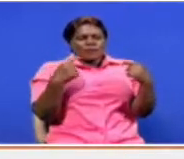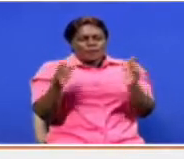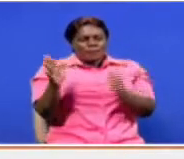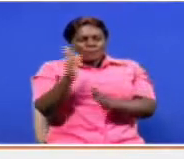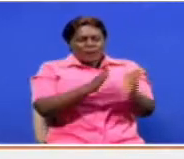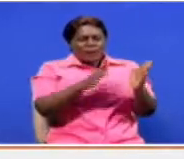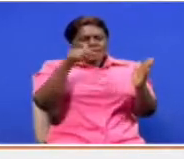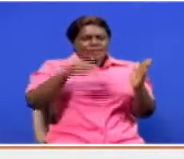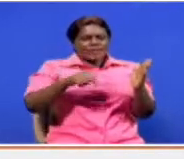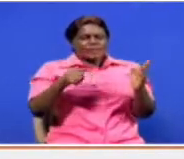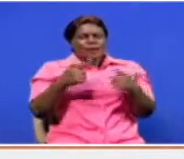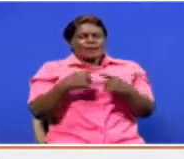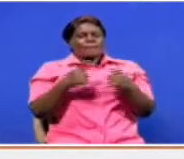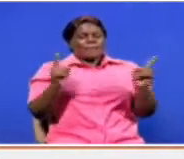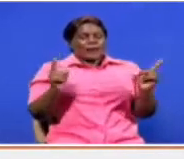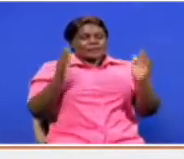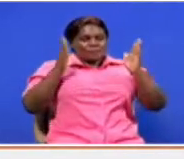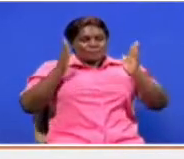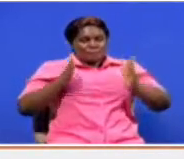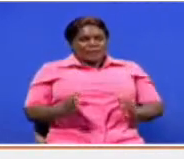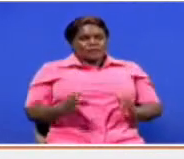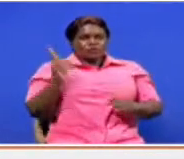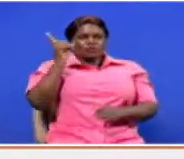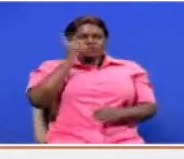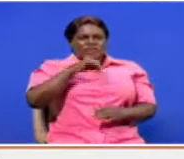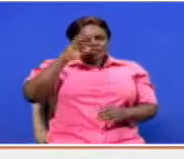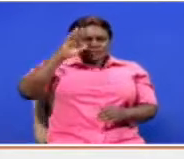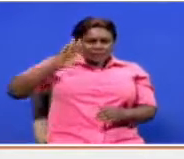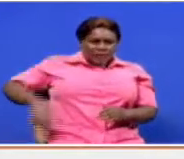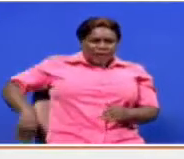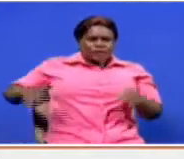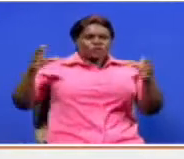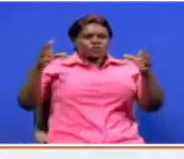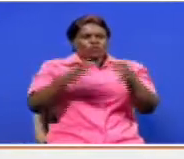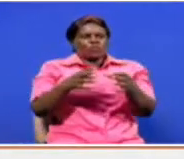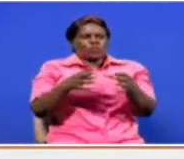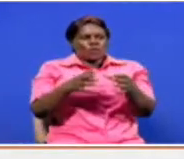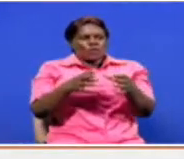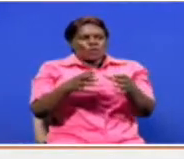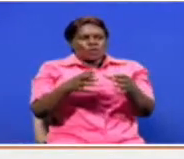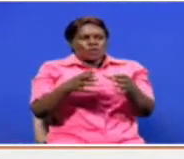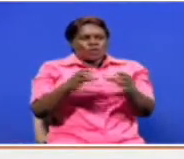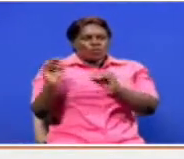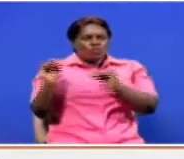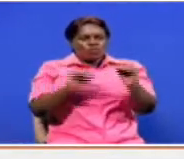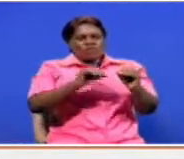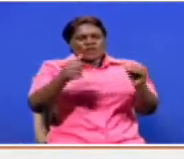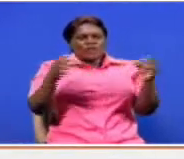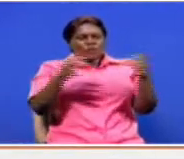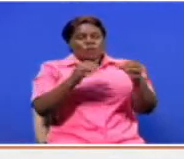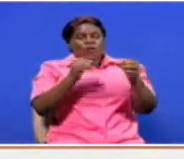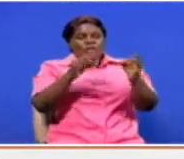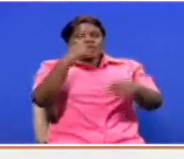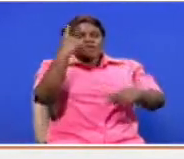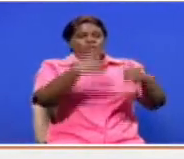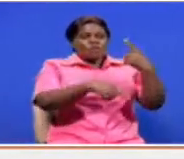maandalizi haya, lakini ule anamaliza mwisho kwa group yake anateremushwa kwa group ingine, na ule